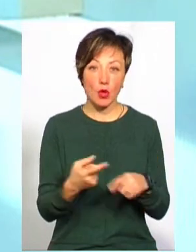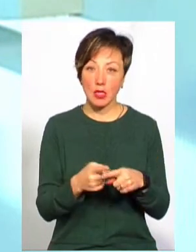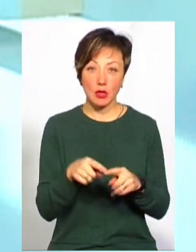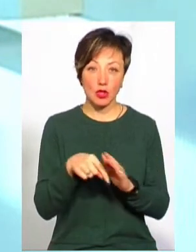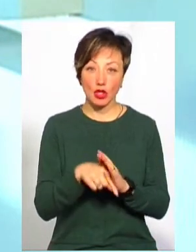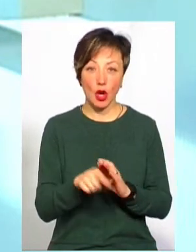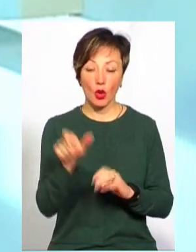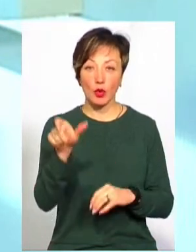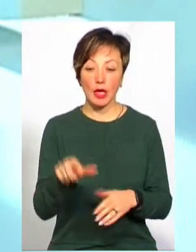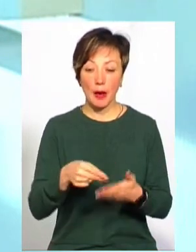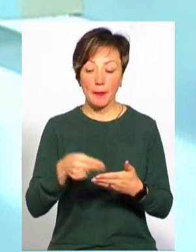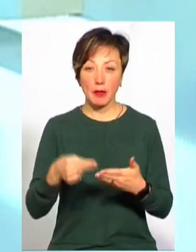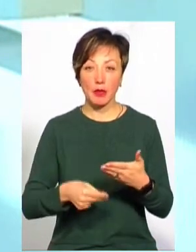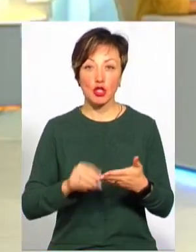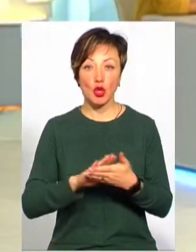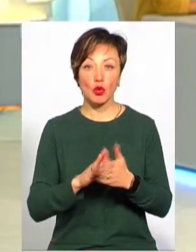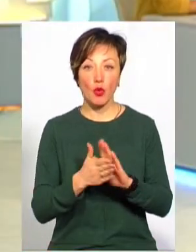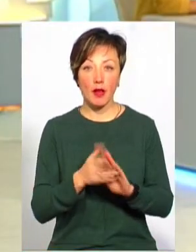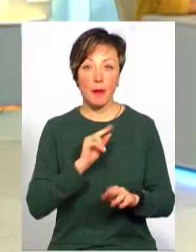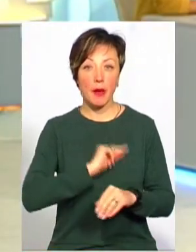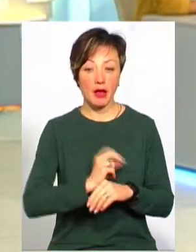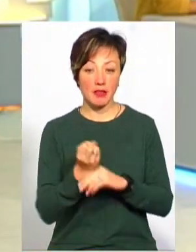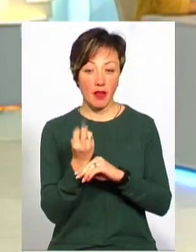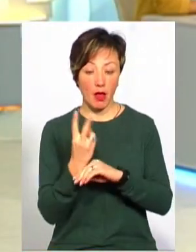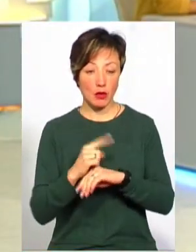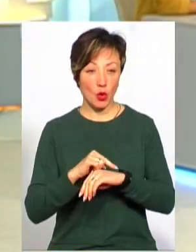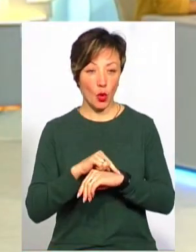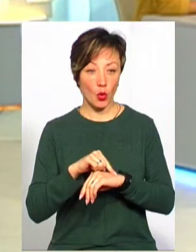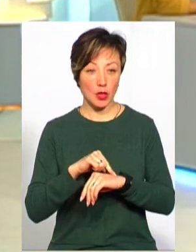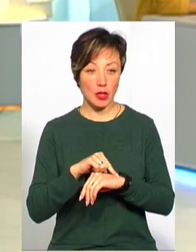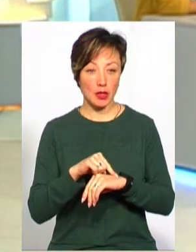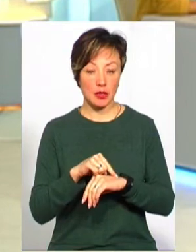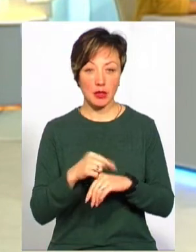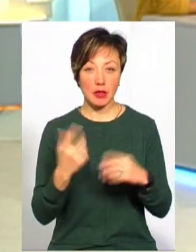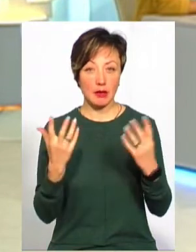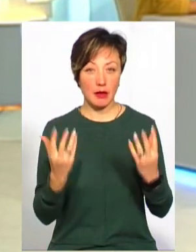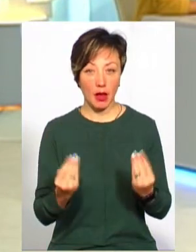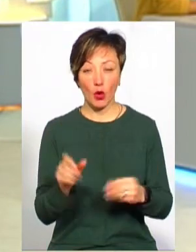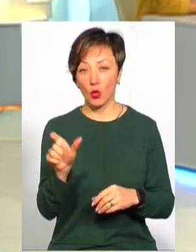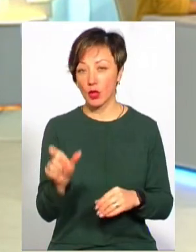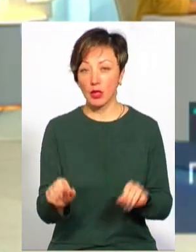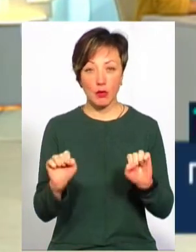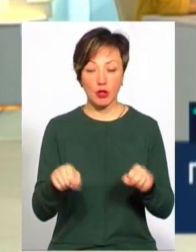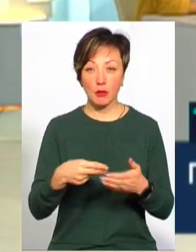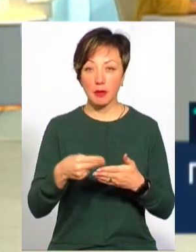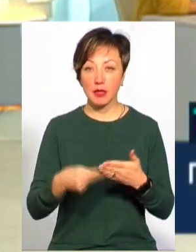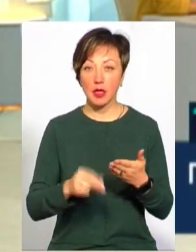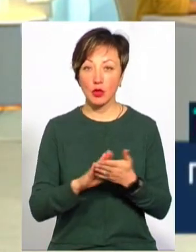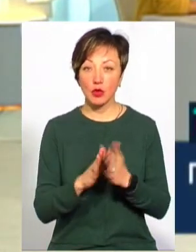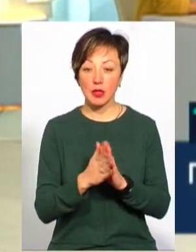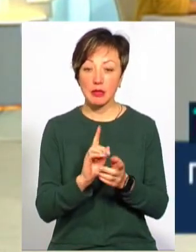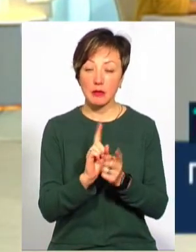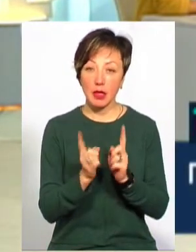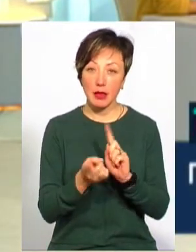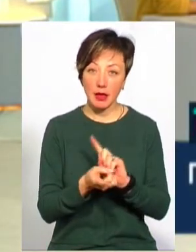означає, що людина підпише договір на працю в 12-годинний там робочий день. Людина може підписати договір,